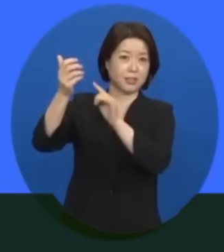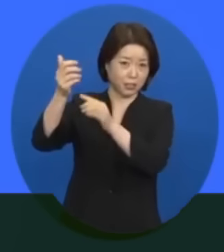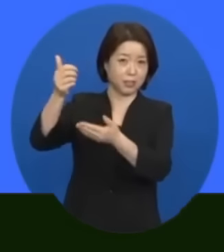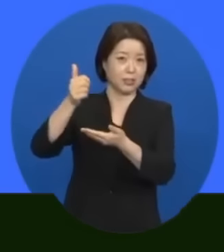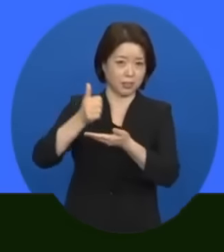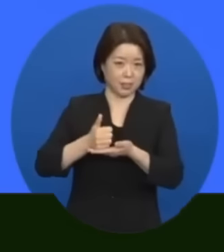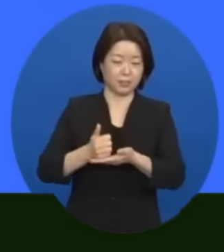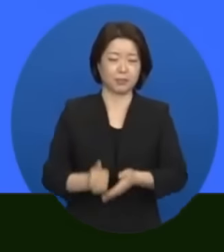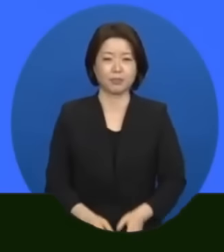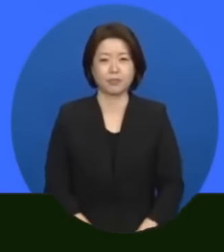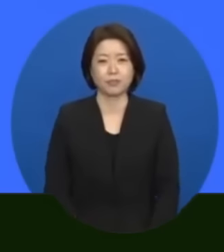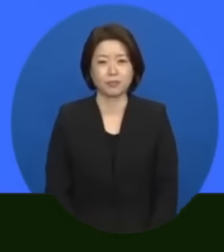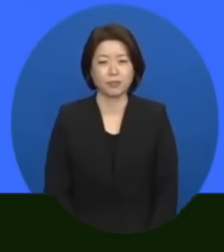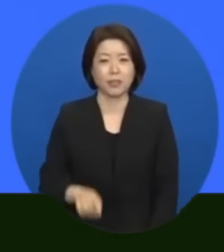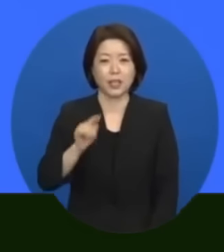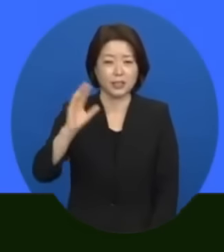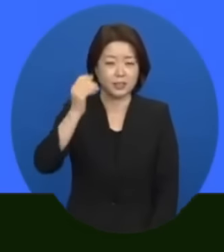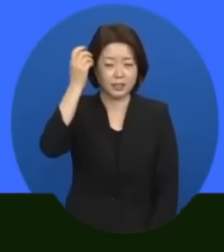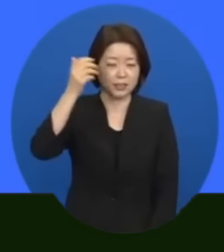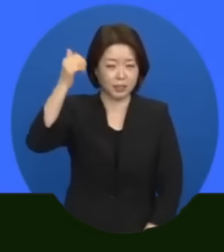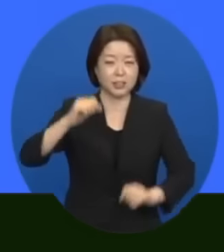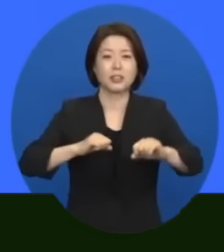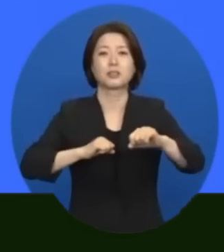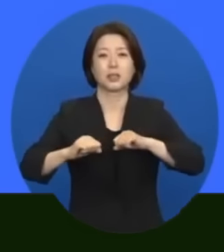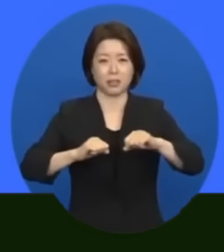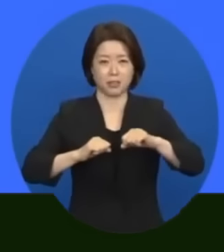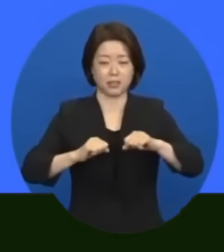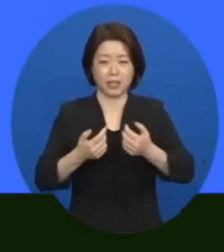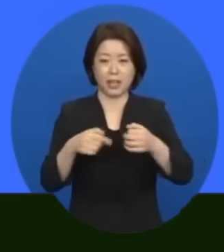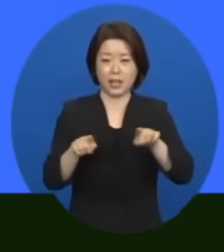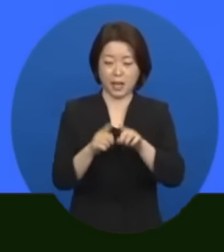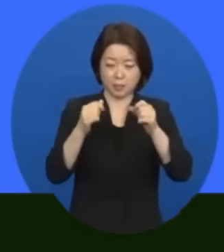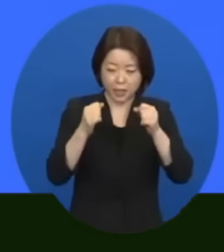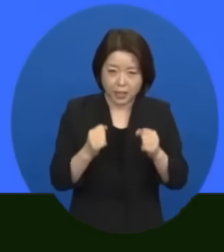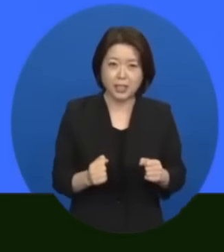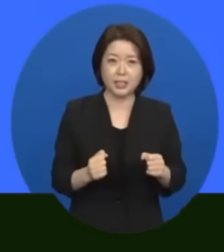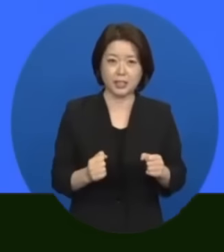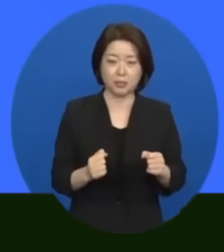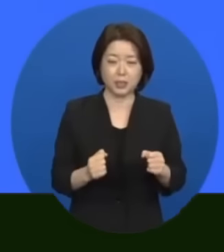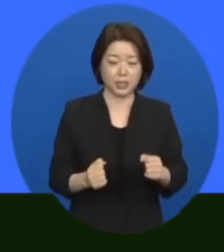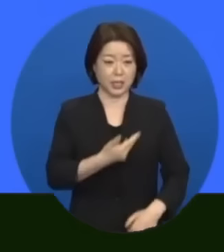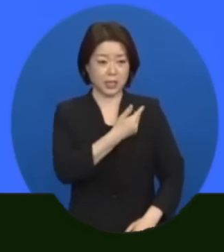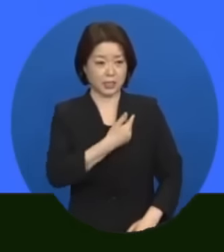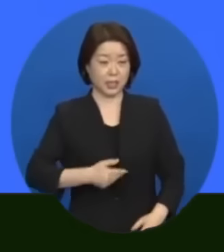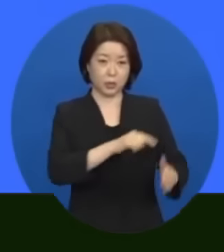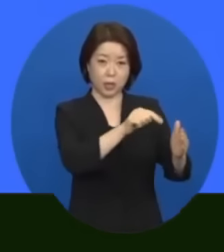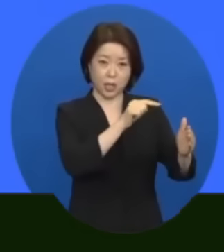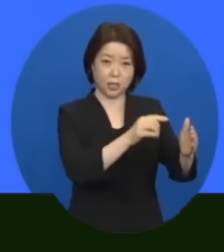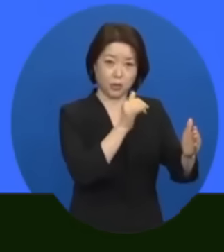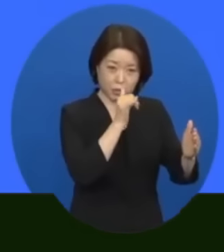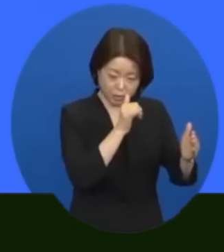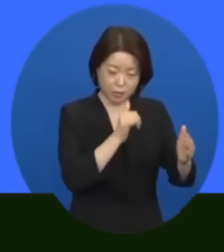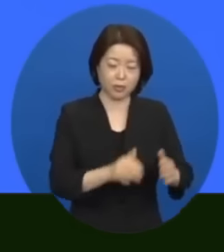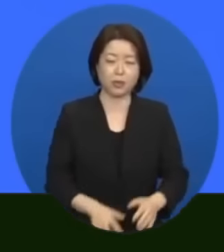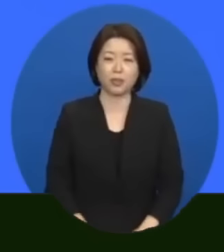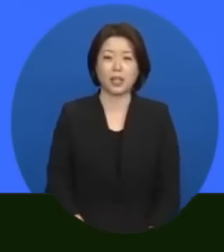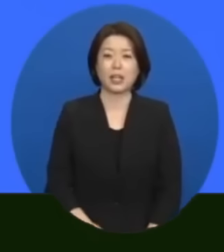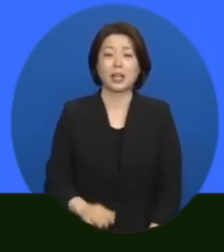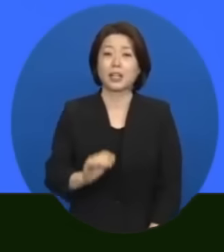성령님입니다로 그 성님의 사 성님 함께하시는 주하이 사도들 안에 셨고